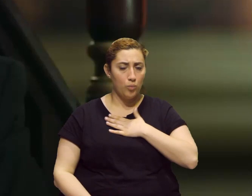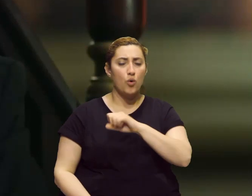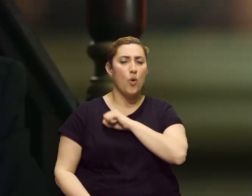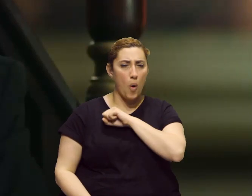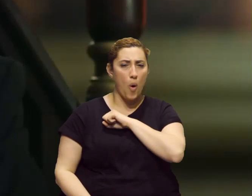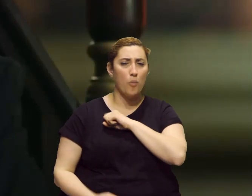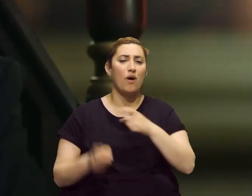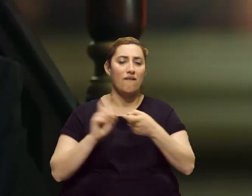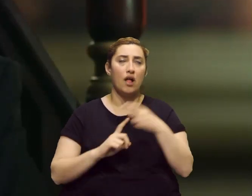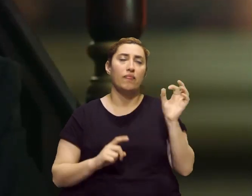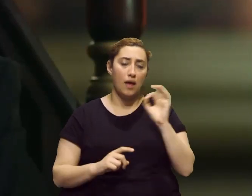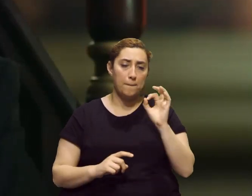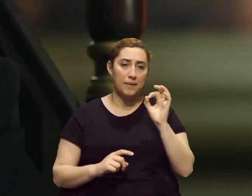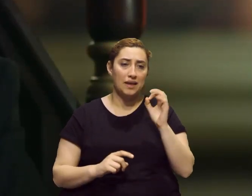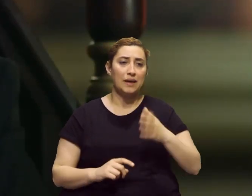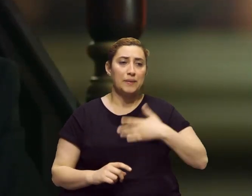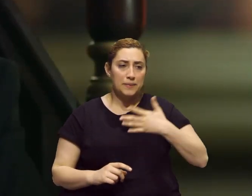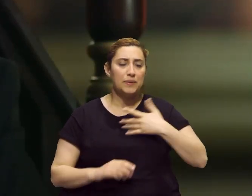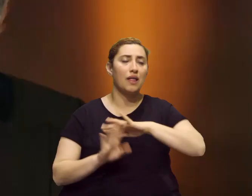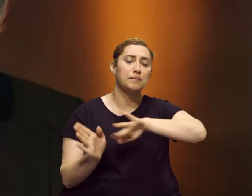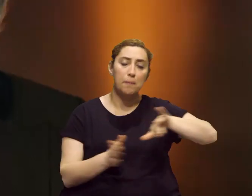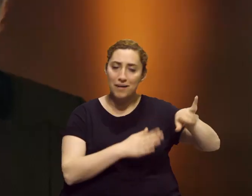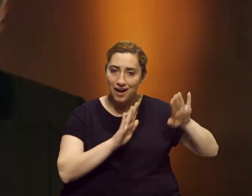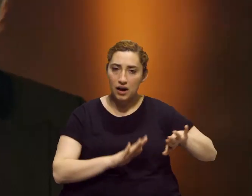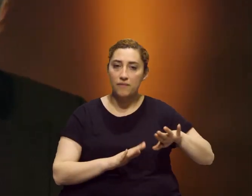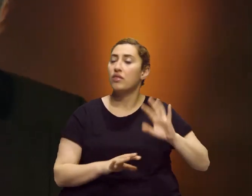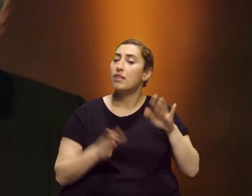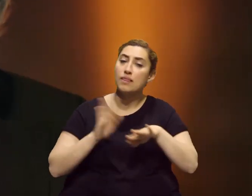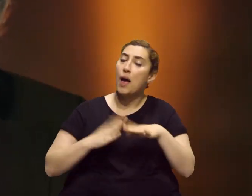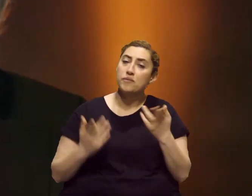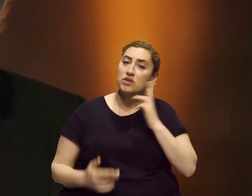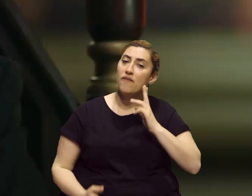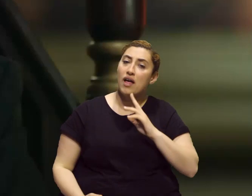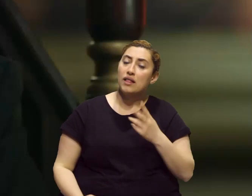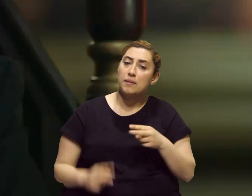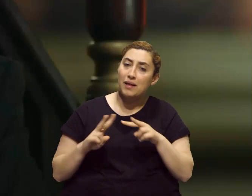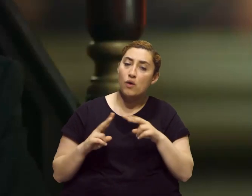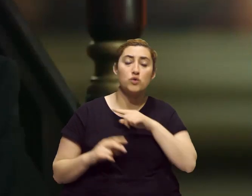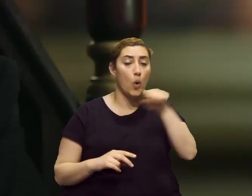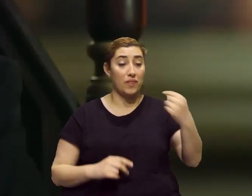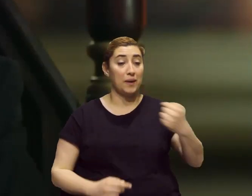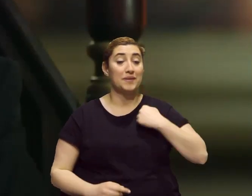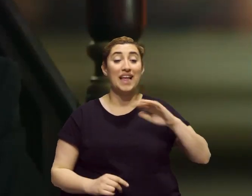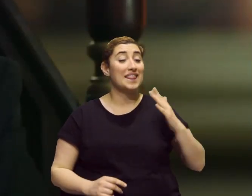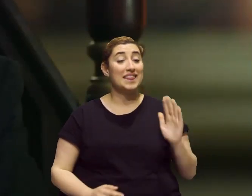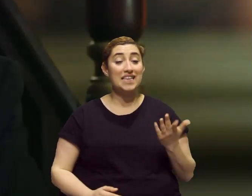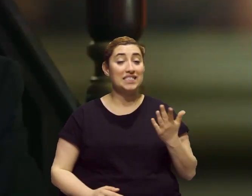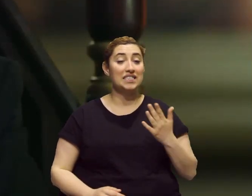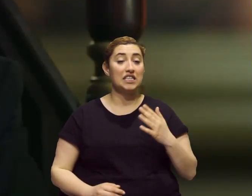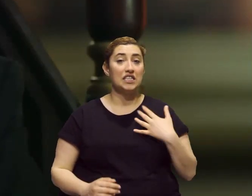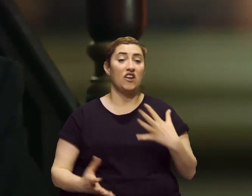Endişe etmeyi ve hatta korkmayı bir tarafa bırakın. Ne yapacağız efendim Miloş? Onlar bize nasıl